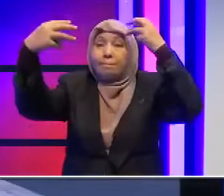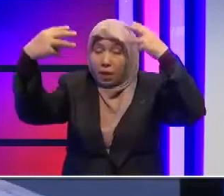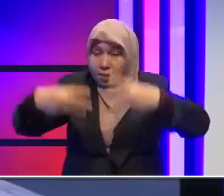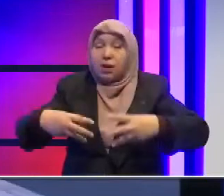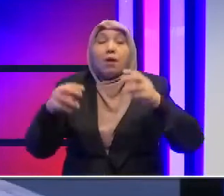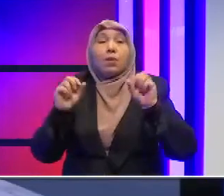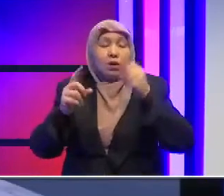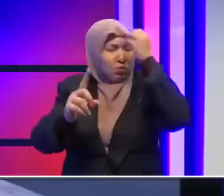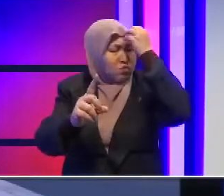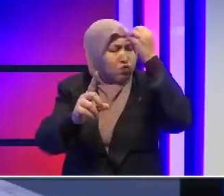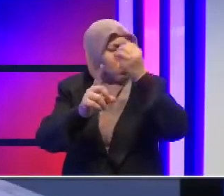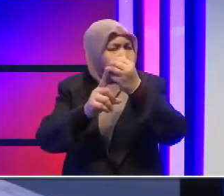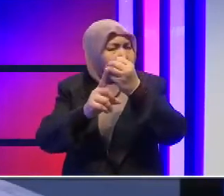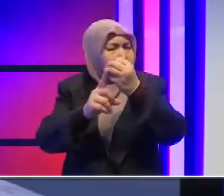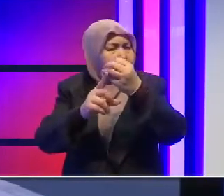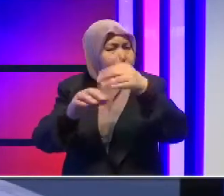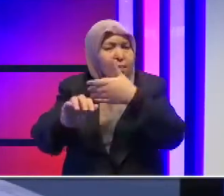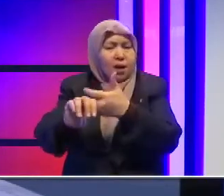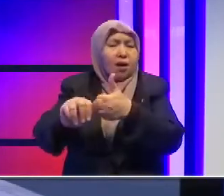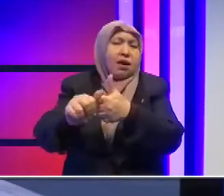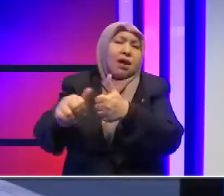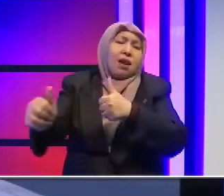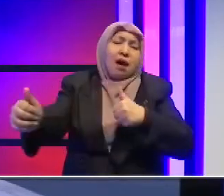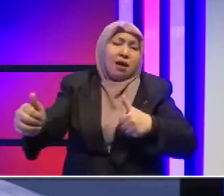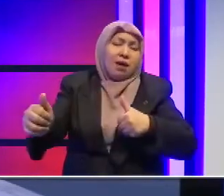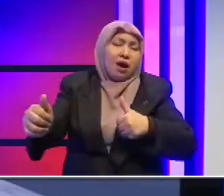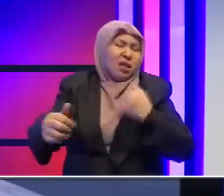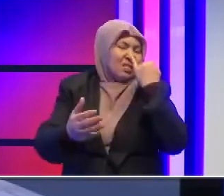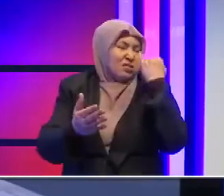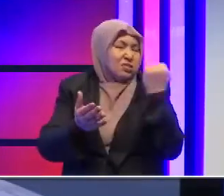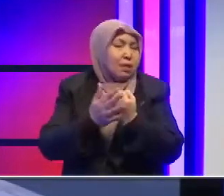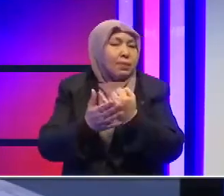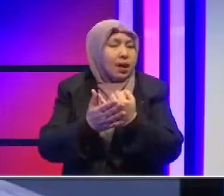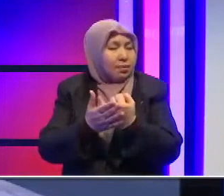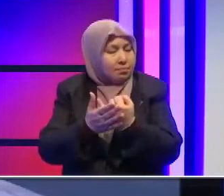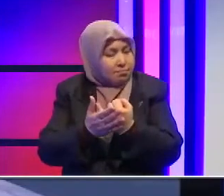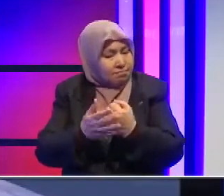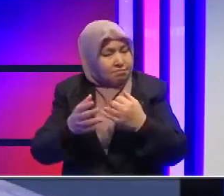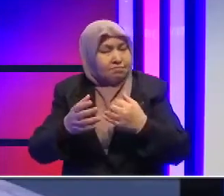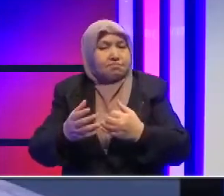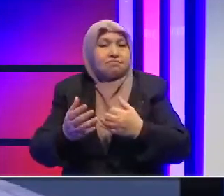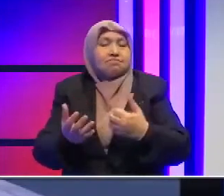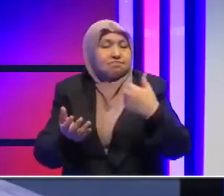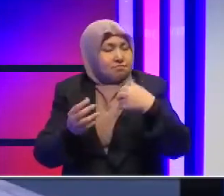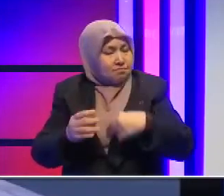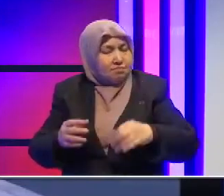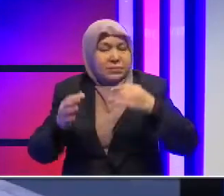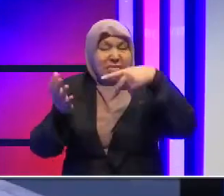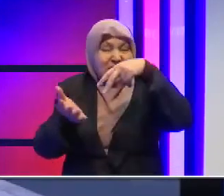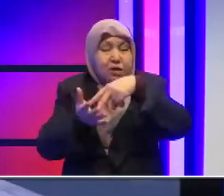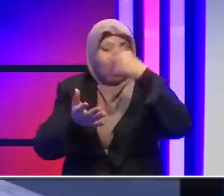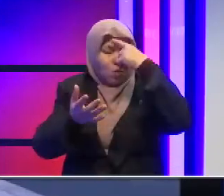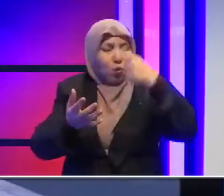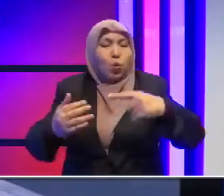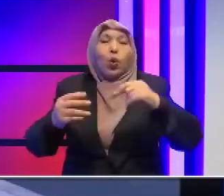bagi tujuan menghindarkan kezaliman yang berlaku, menegakkan keadilan yang telah Allah berikan kepada mereka.